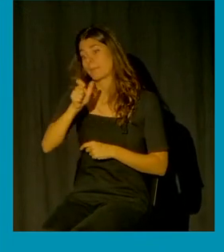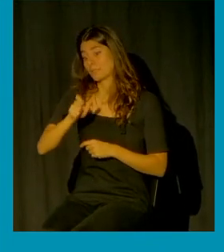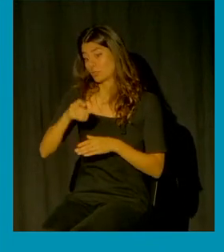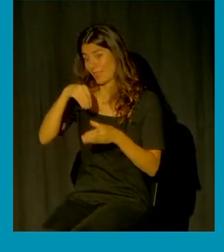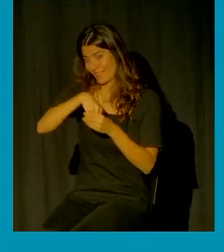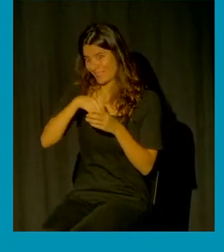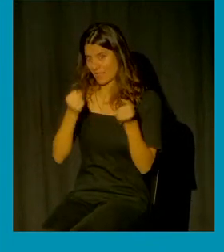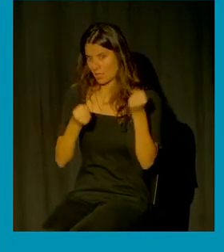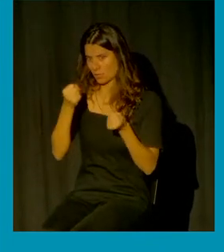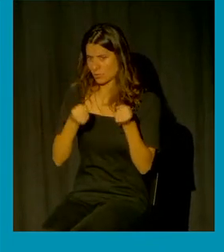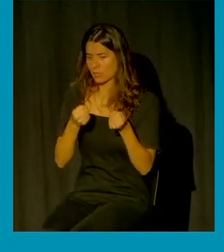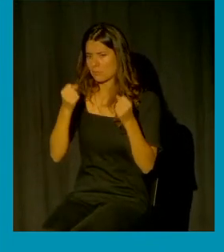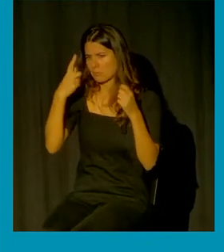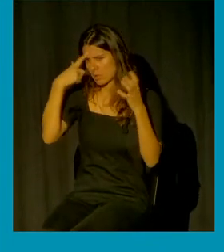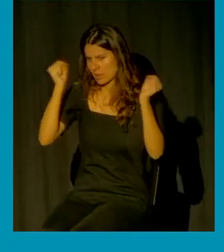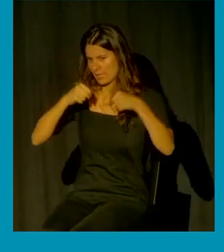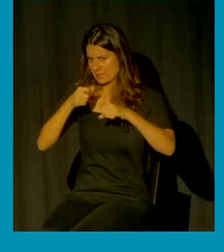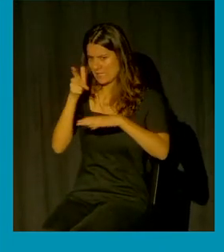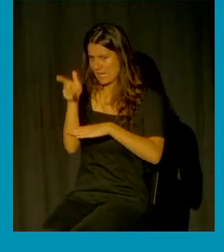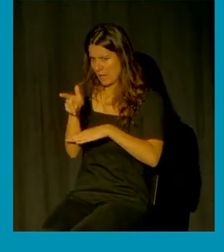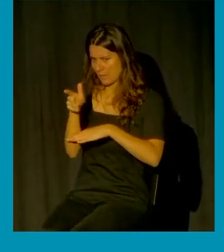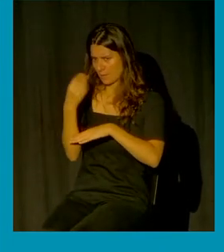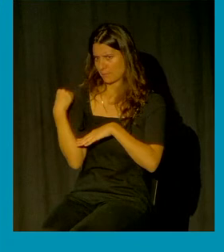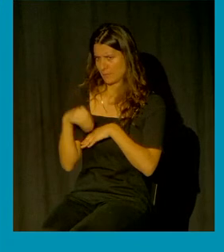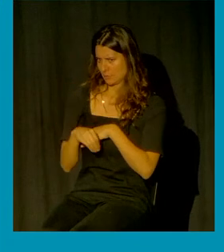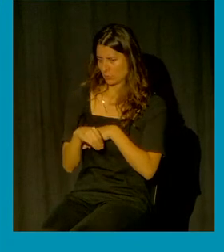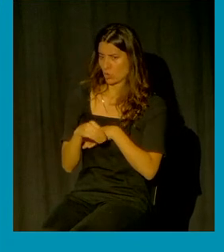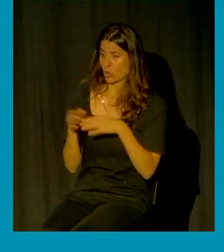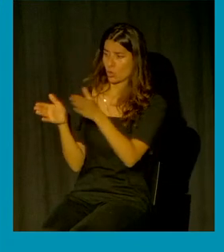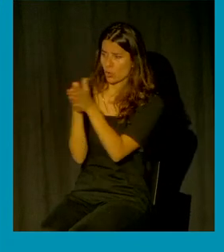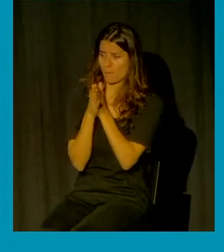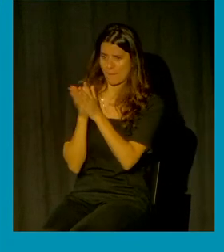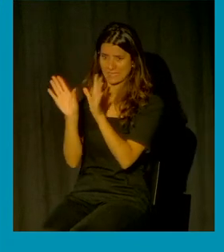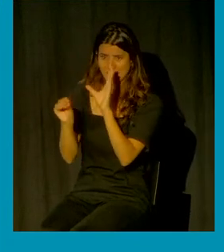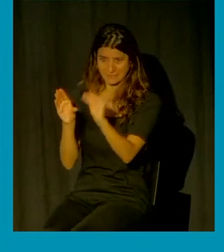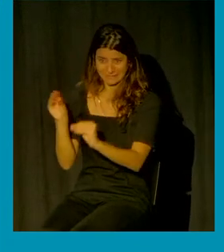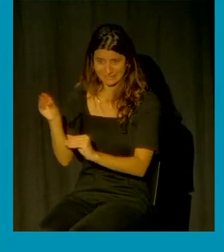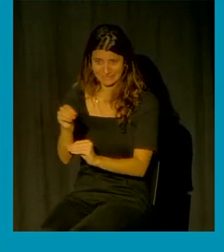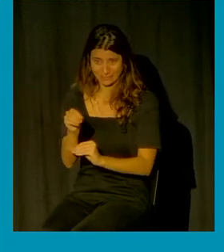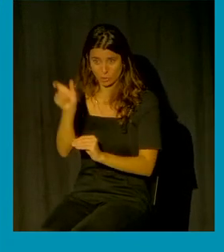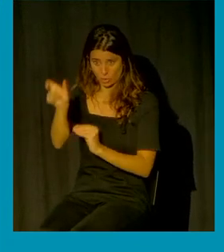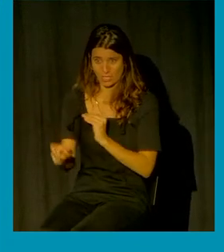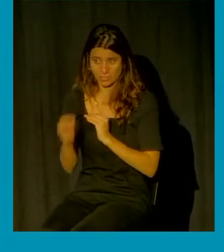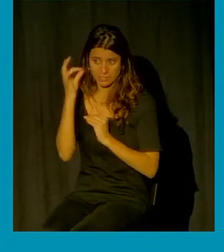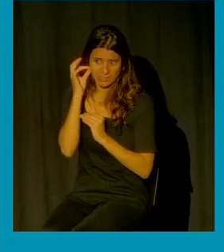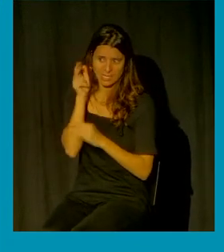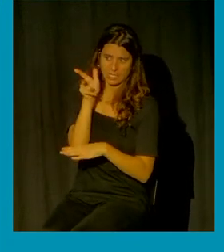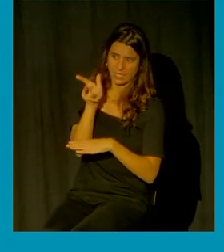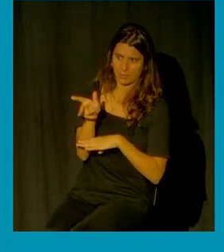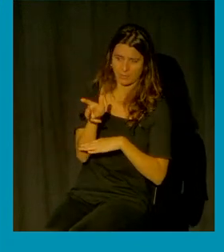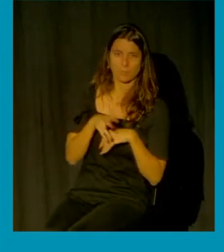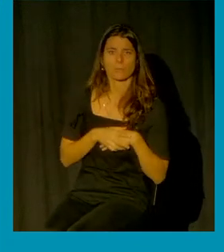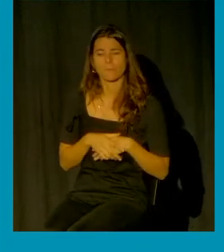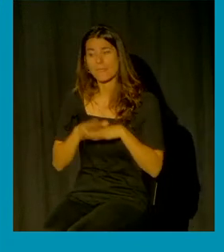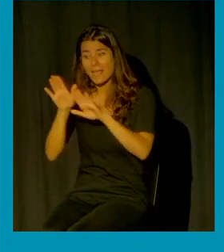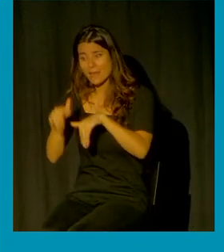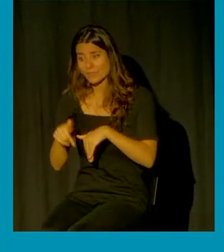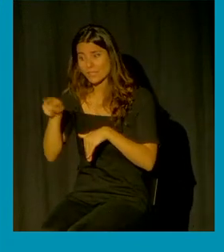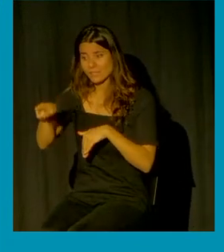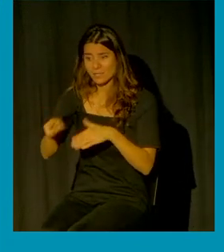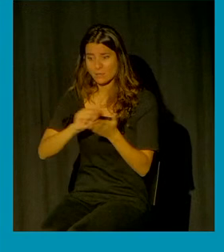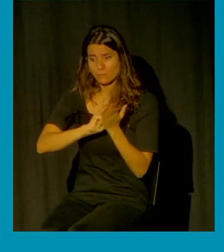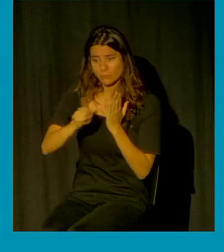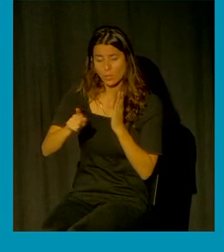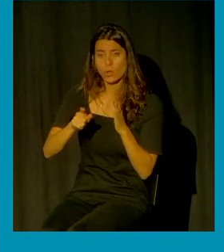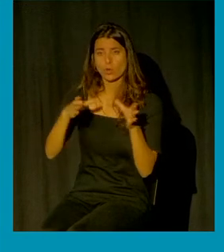decidir gravar-la mentre els companys l'anaven magrejant i finalment això va acabar amb un grup de Whatsapp i finalment va